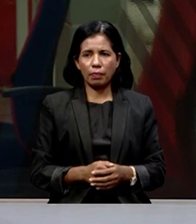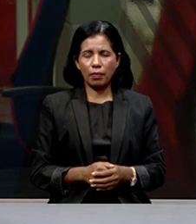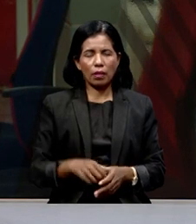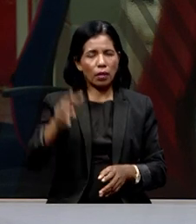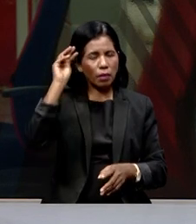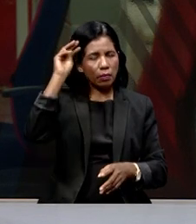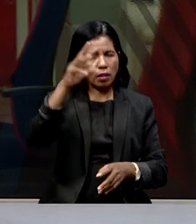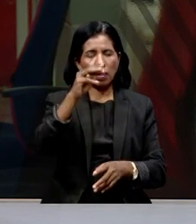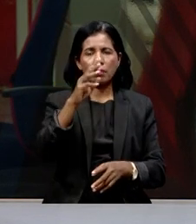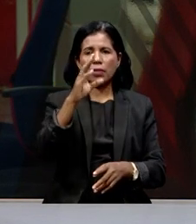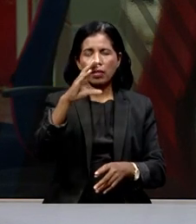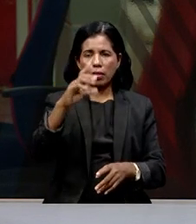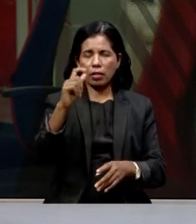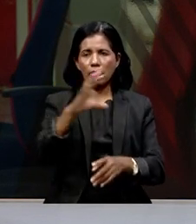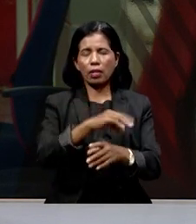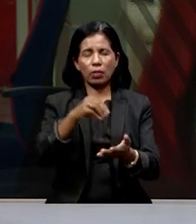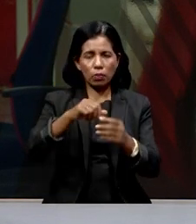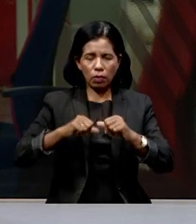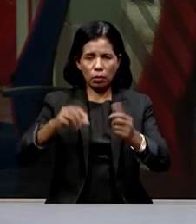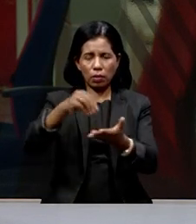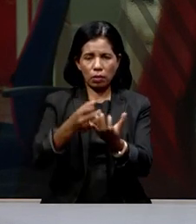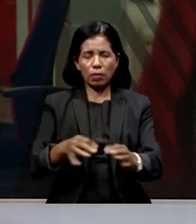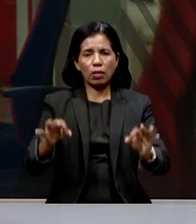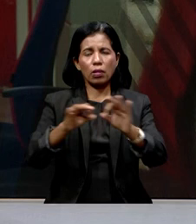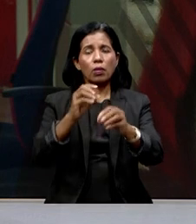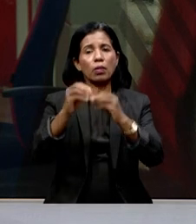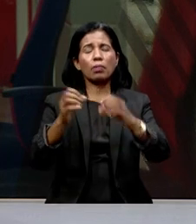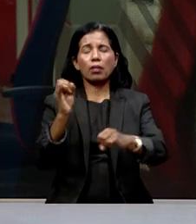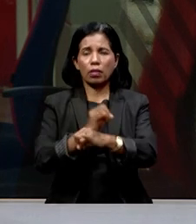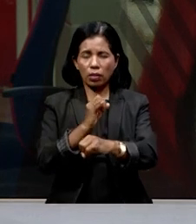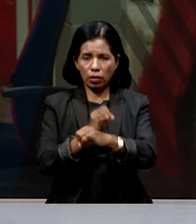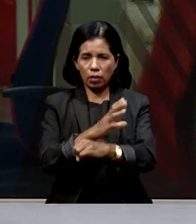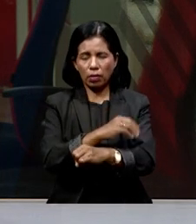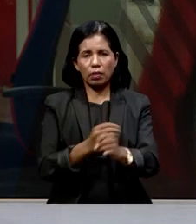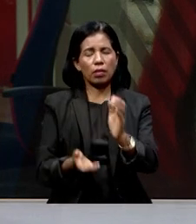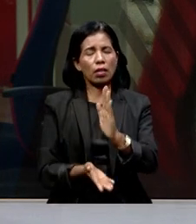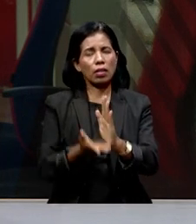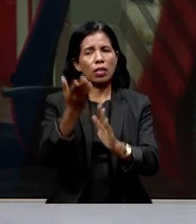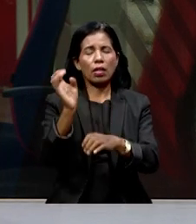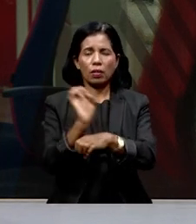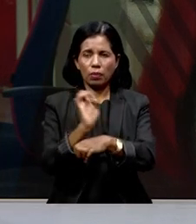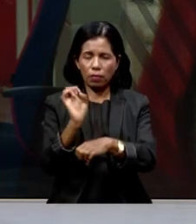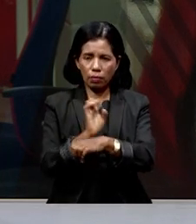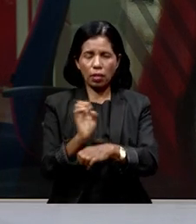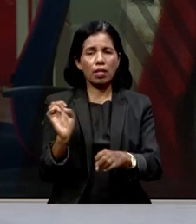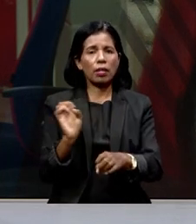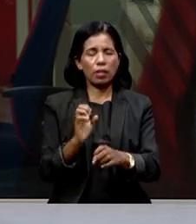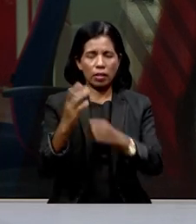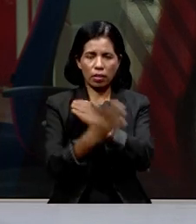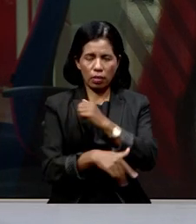Ministério Comércio e Indústria continua tal prioridade para o setor indústria, onde bela diversifica a economia relaran.